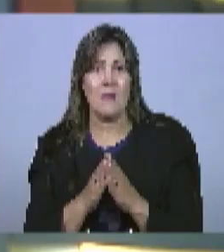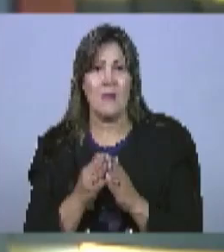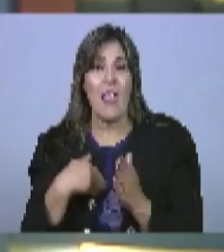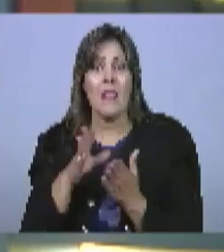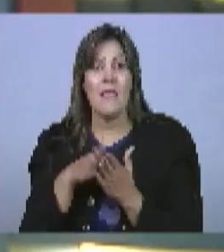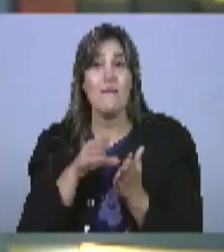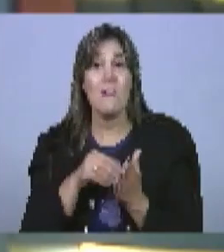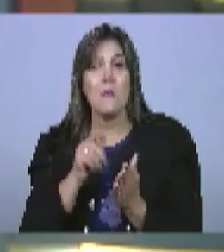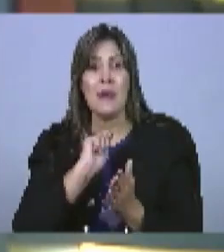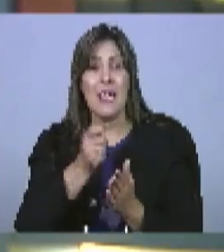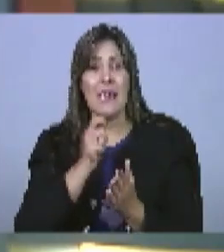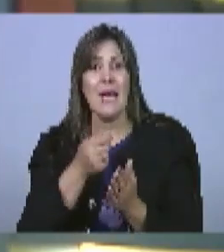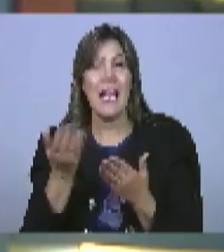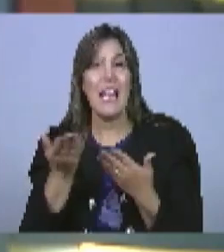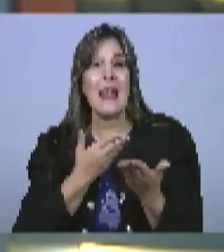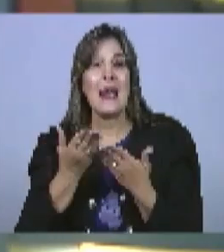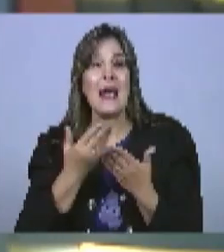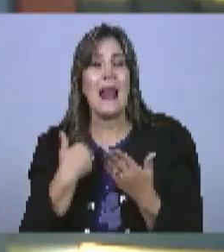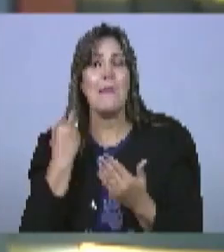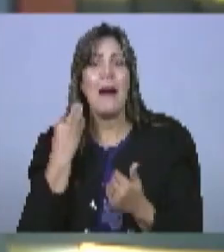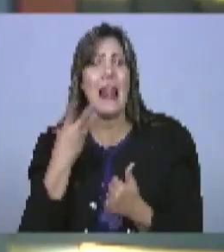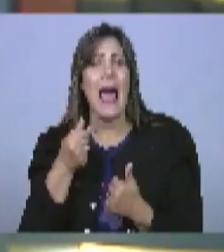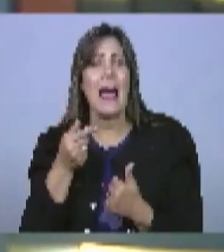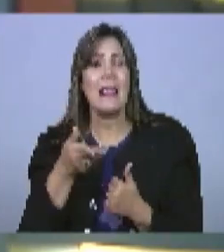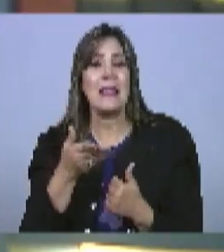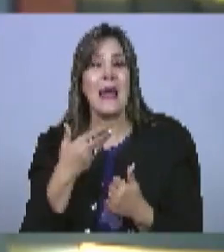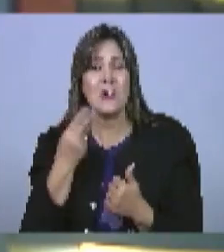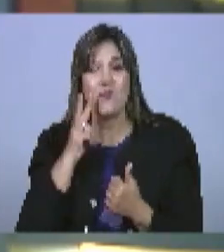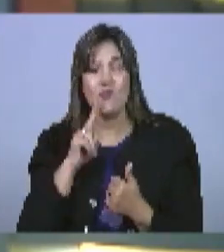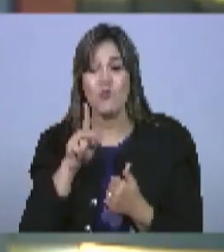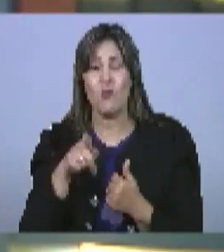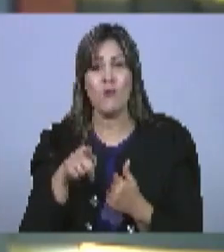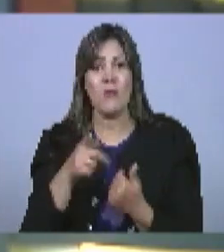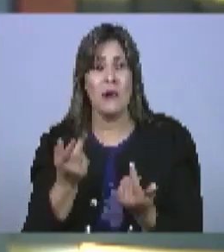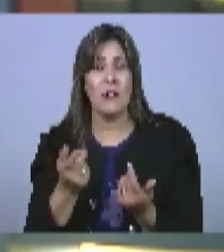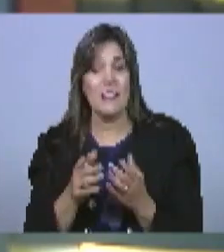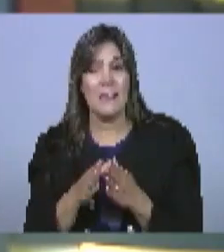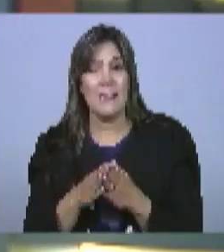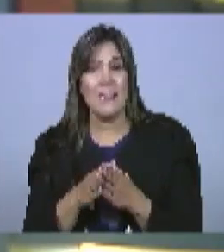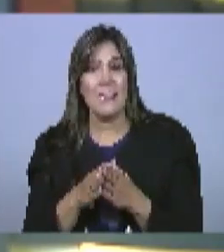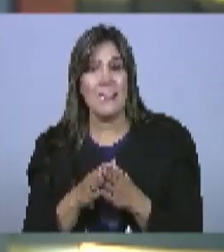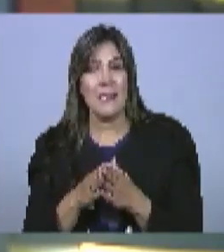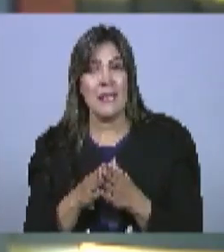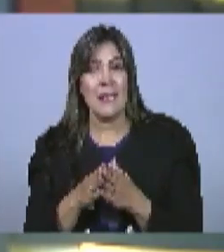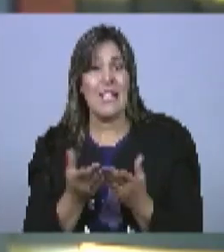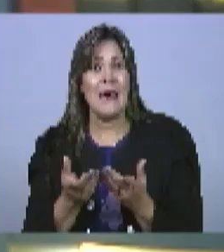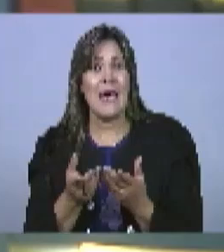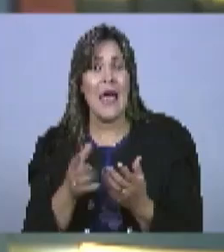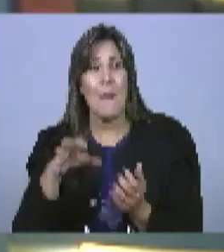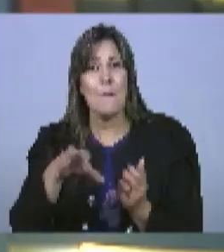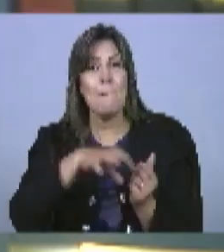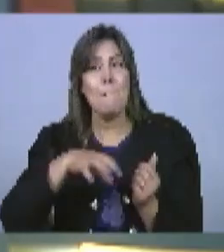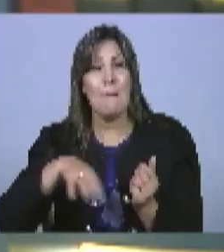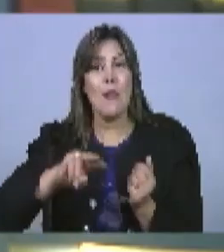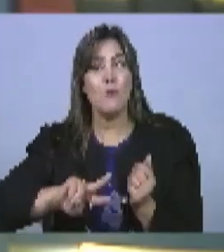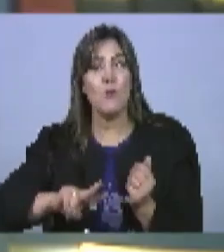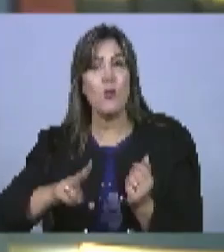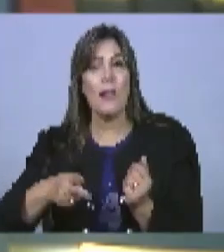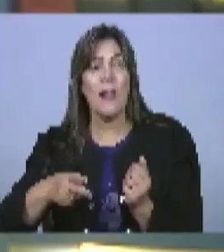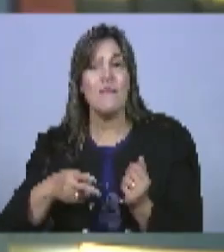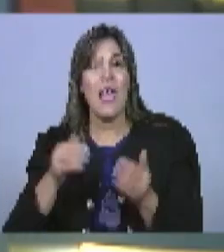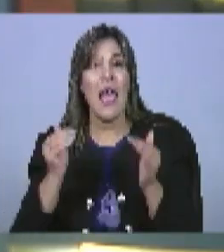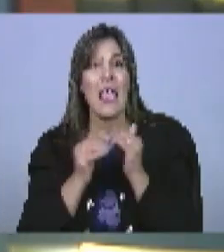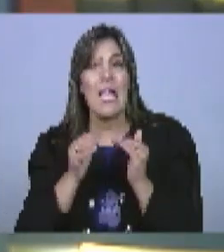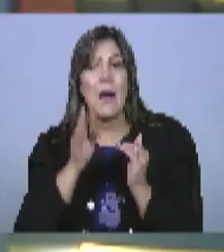في بدايه الحلقه ان انا اتكلم على الاحصائيه دي لانها فعلا استفزتني يعني لما تشوف احصاءات قدامك كده